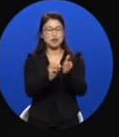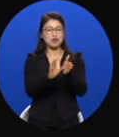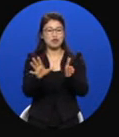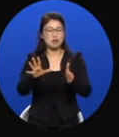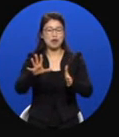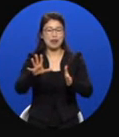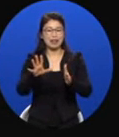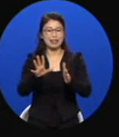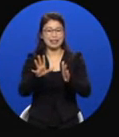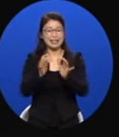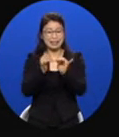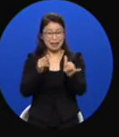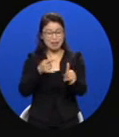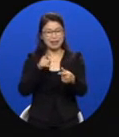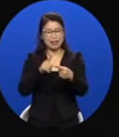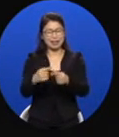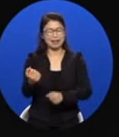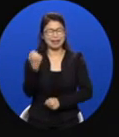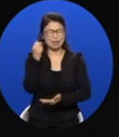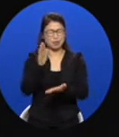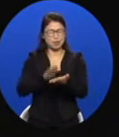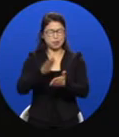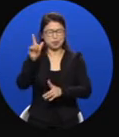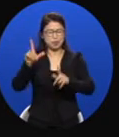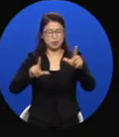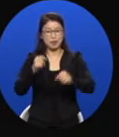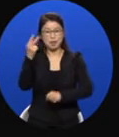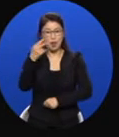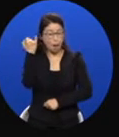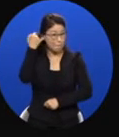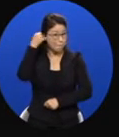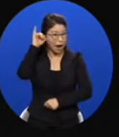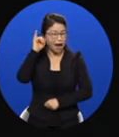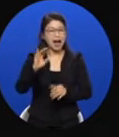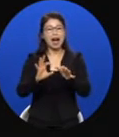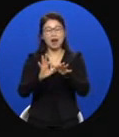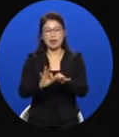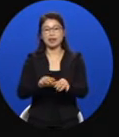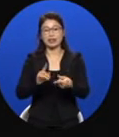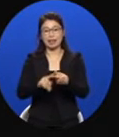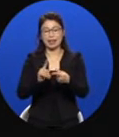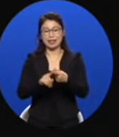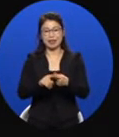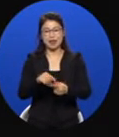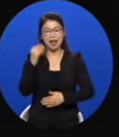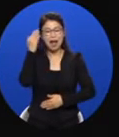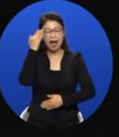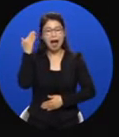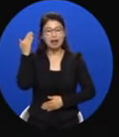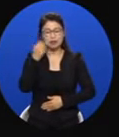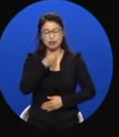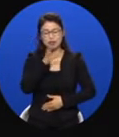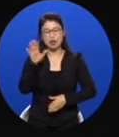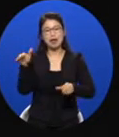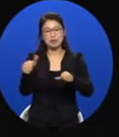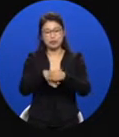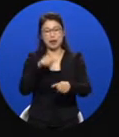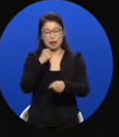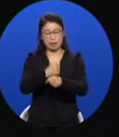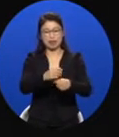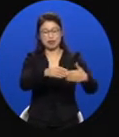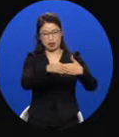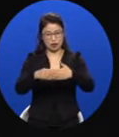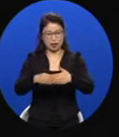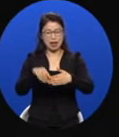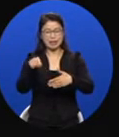스타들의 이렇게 에너지와 열기 그리고 새로운 창의성 그것이 저는 한류 문화를 만들었다고 보는데 저는 우리